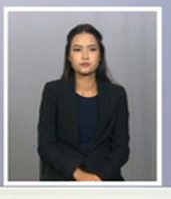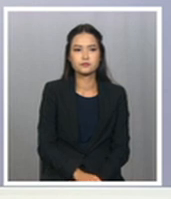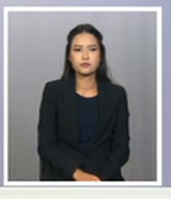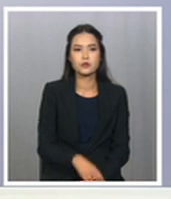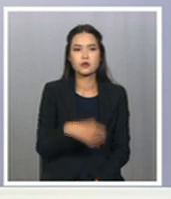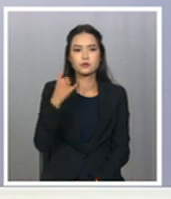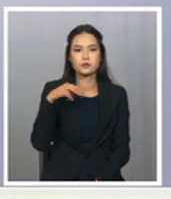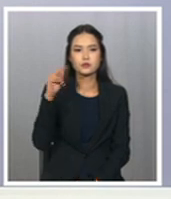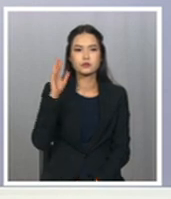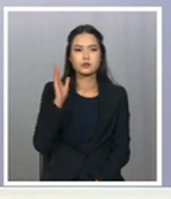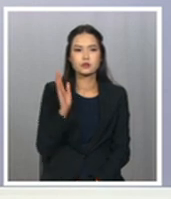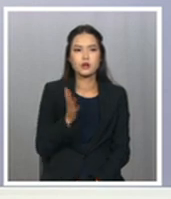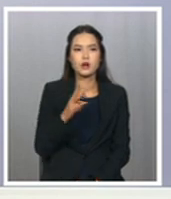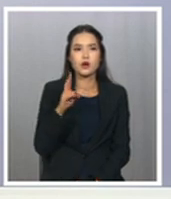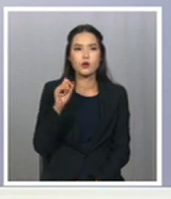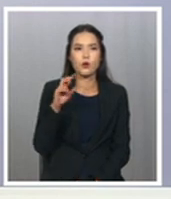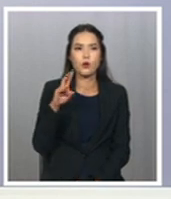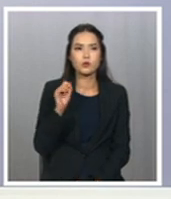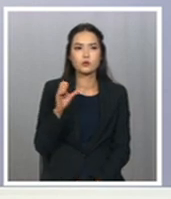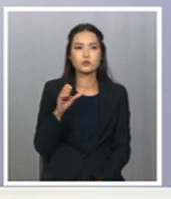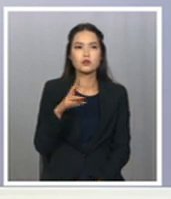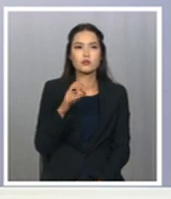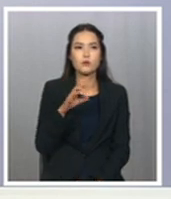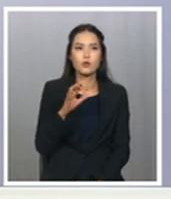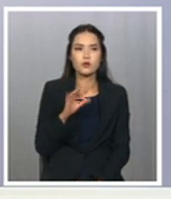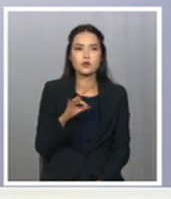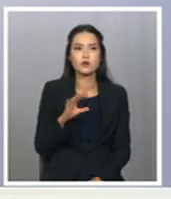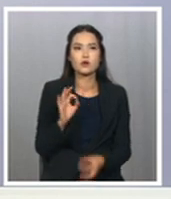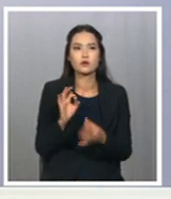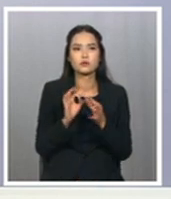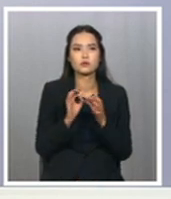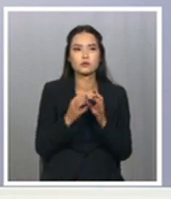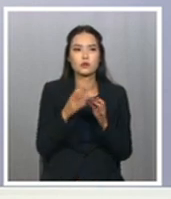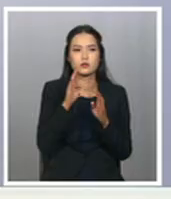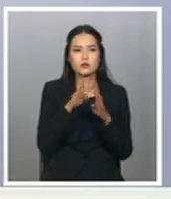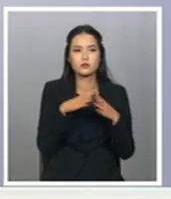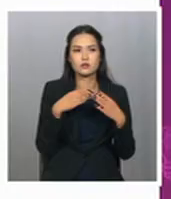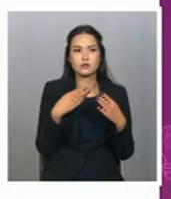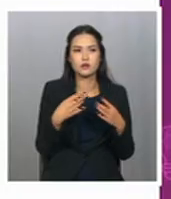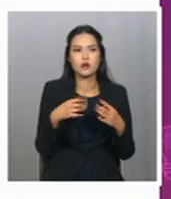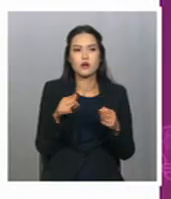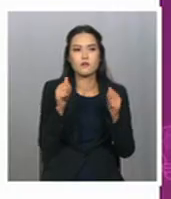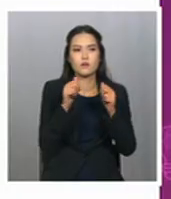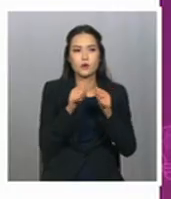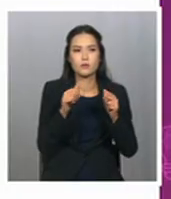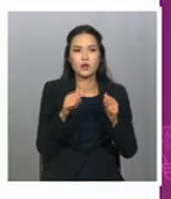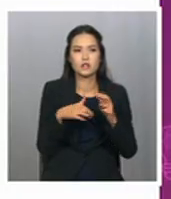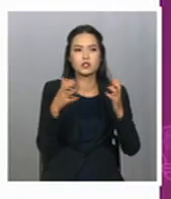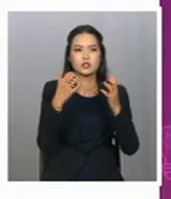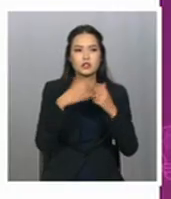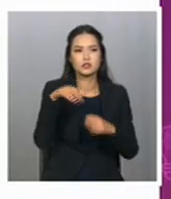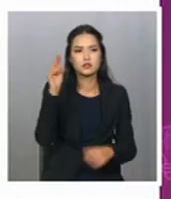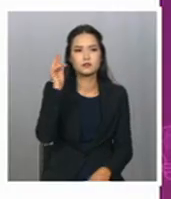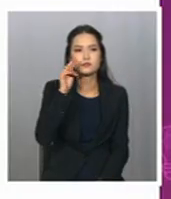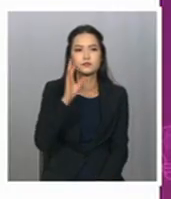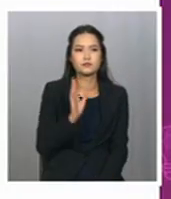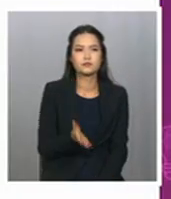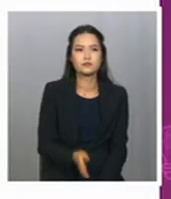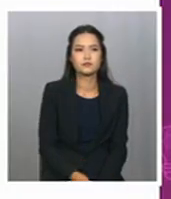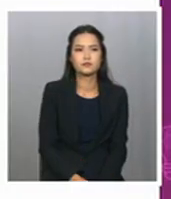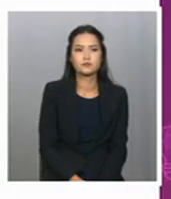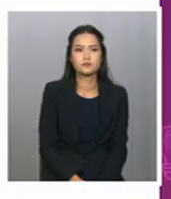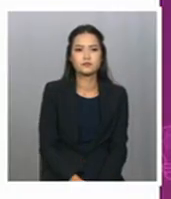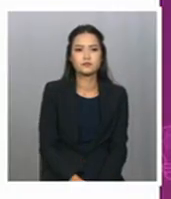Бүгінгі сабақта конустың бүйір және толық беті аудандарының формулаларын есеп шығаруда